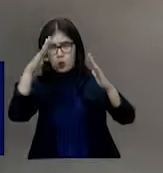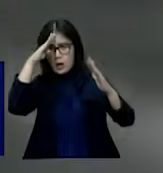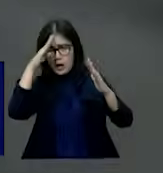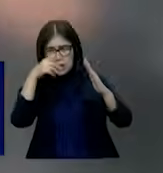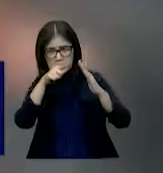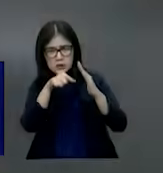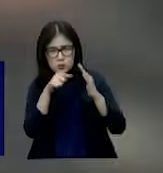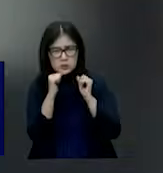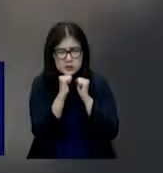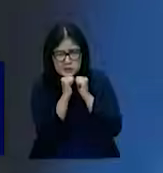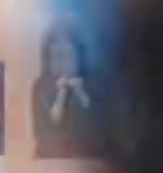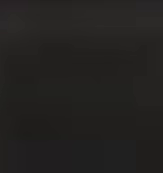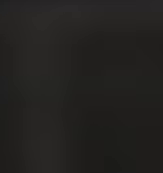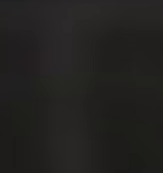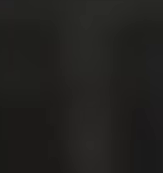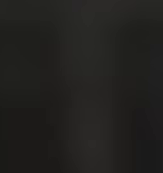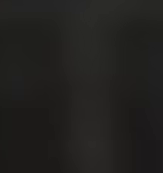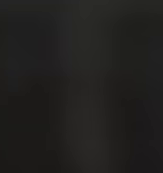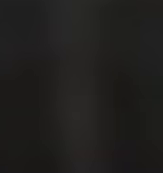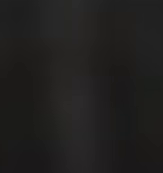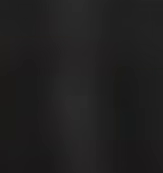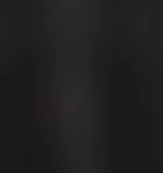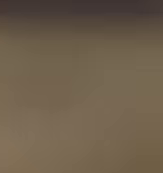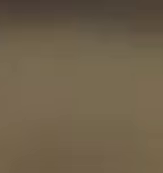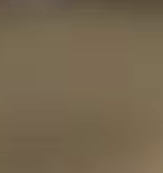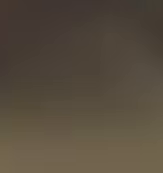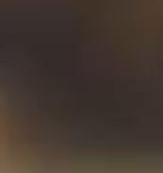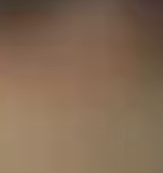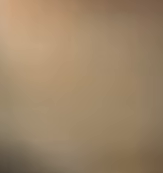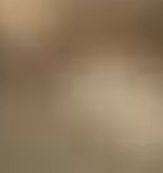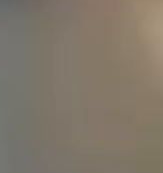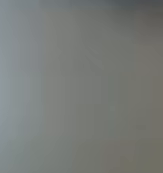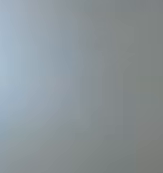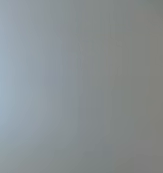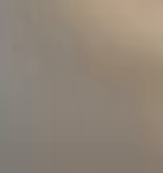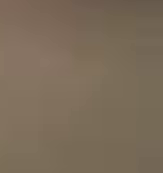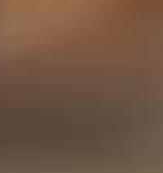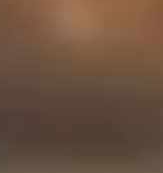pencurian. Pelaku sempat melarikan diri bersembunyi di atap rumah nyaris diamuk warga.